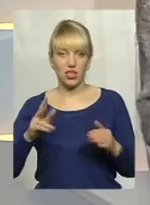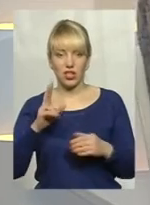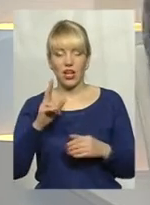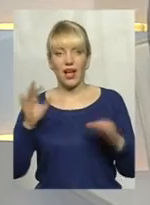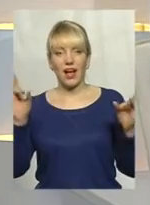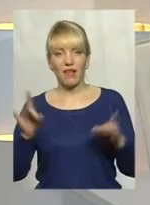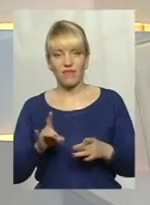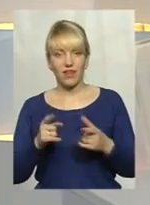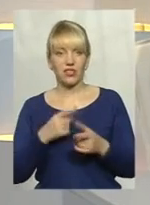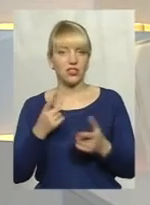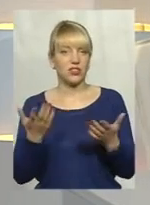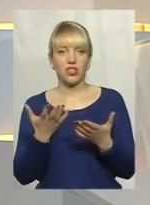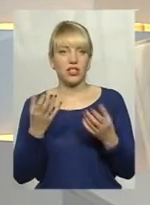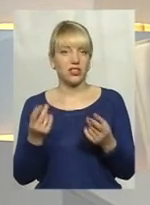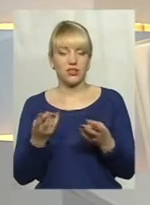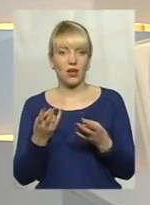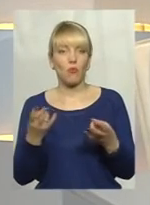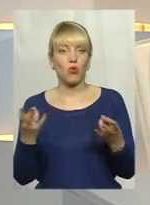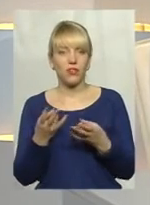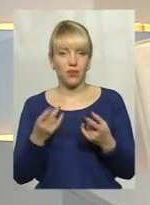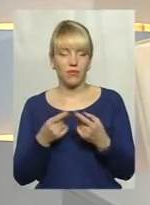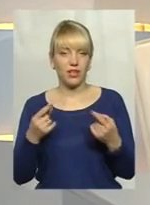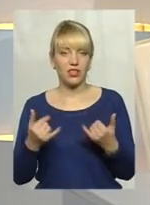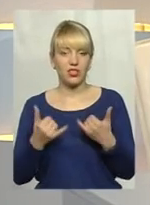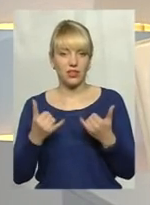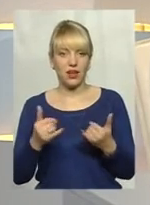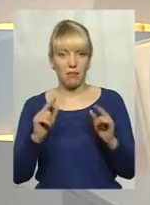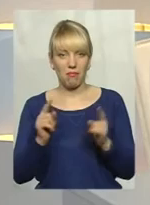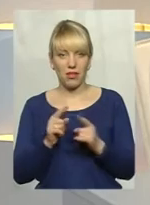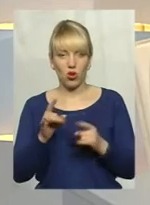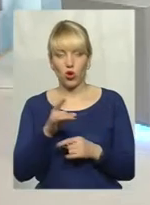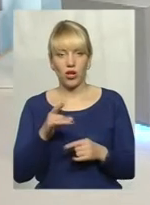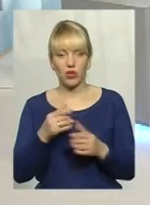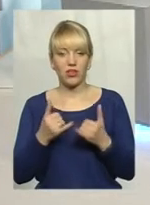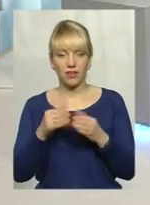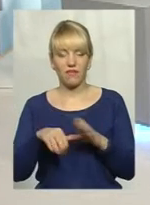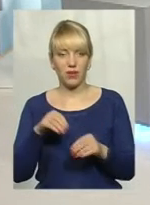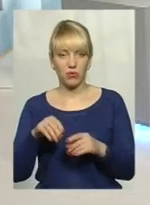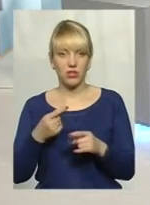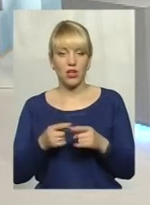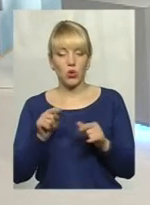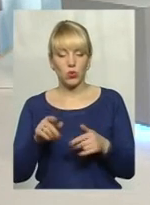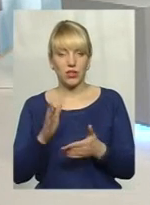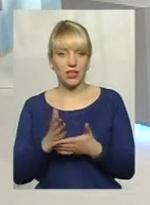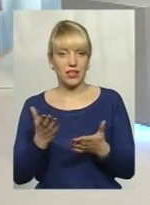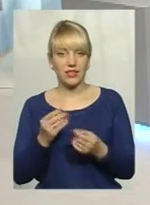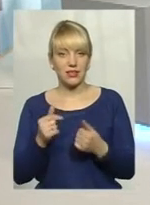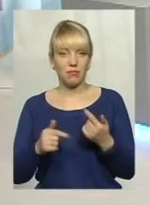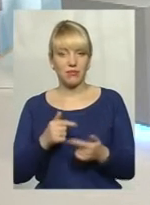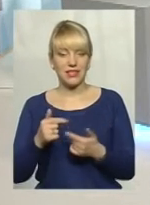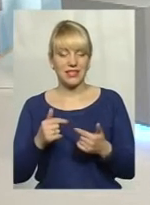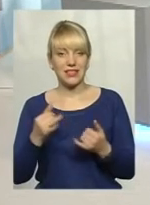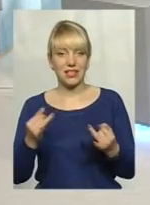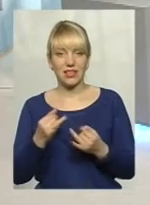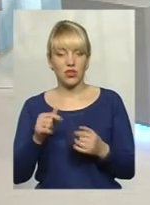там ще якась дуже потрібна річ для мікрорайону і для виборців свого округу, але тут є вже бізнес-інтерес, тут вже